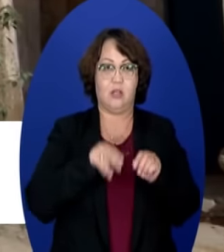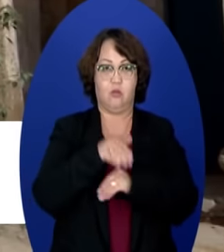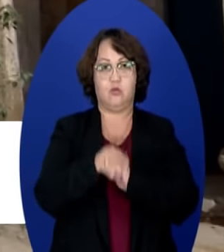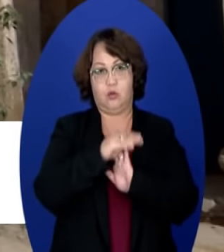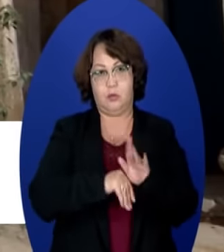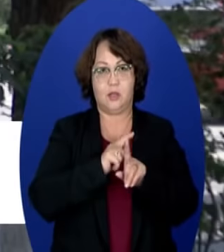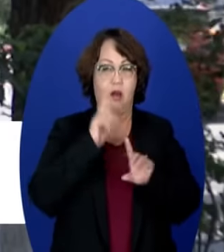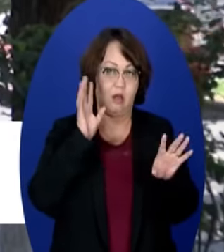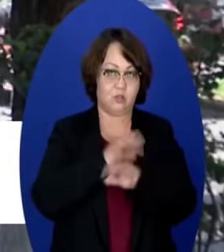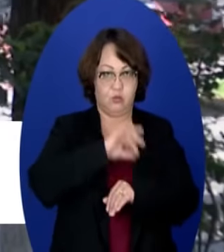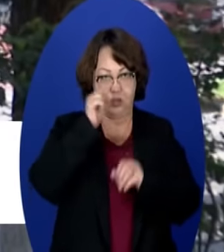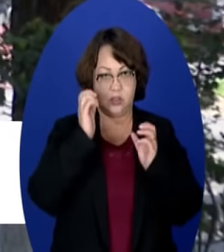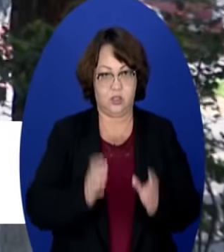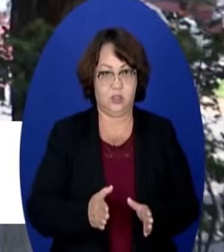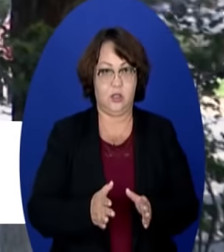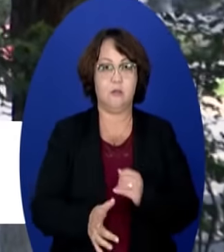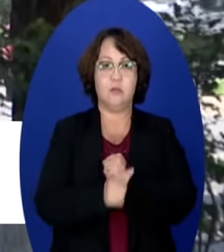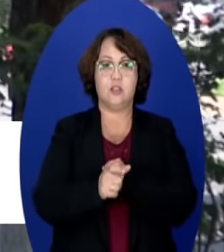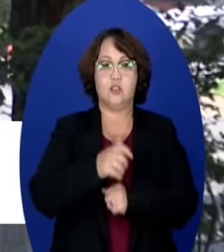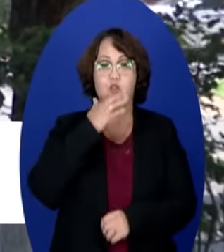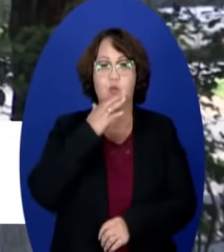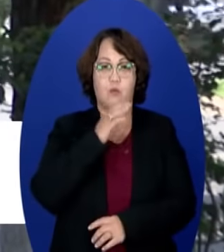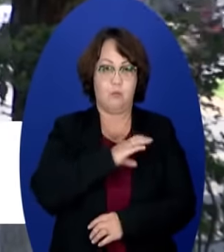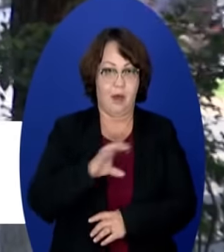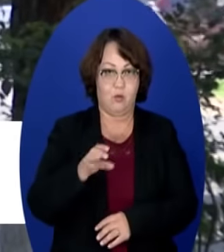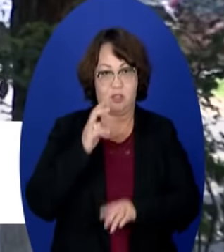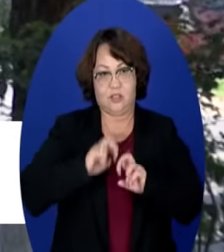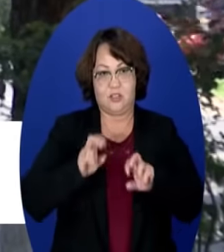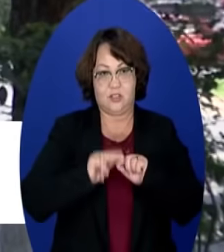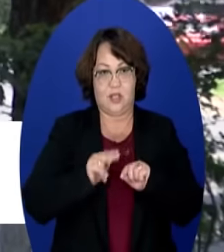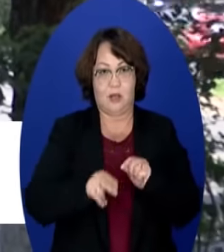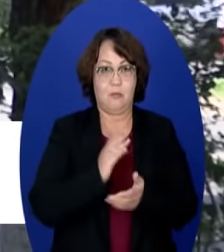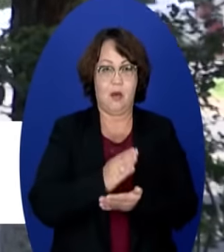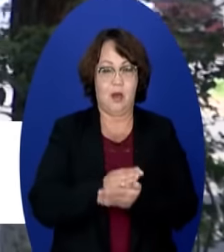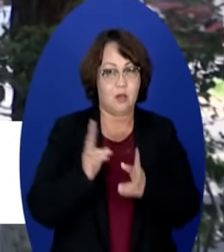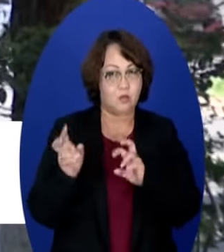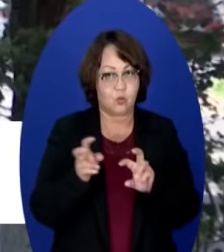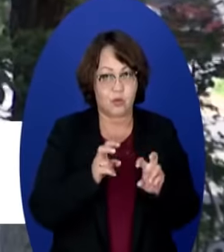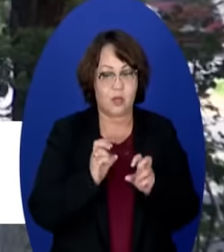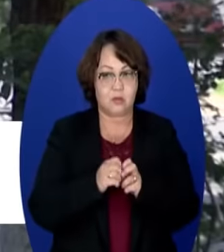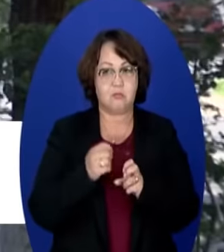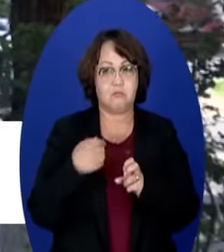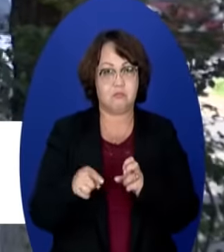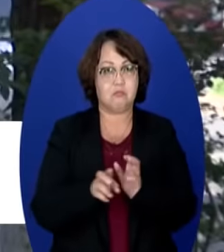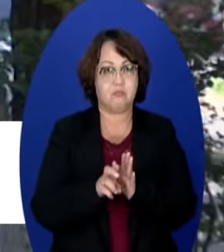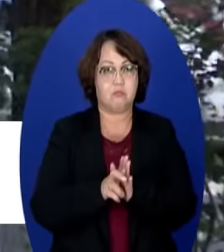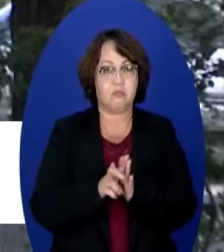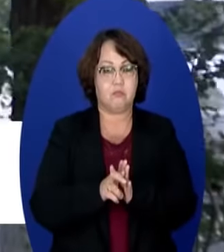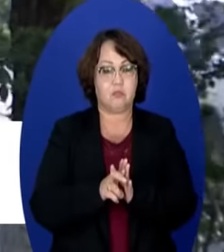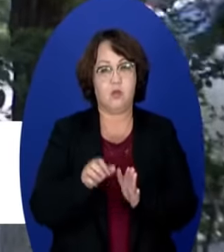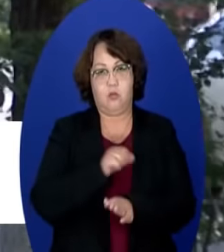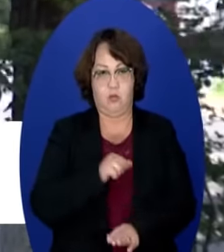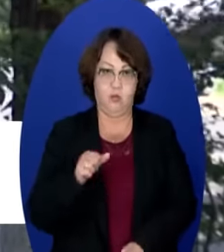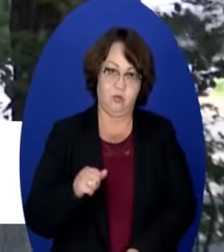байна. Мэргэжлийн нэг зөвлөх байгууллага тэрэн дээр судалгаа хийж байгаа шүү дээ. Тэгээд судалгаа хийгээд энэ нь өөрөө